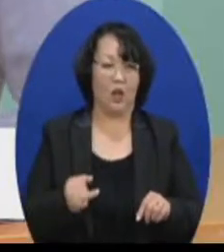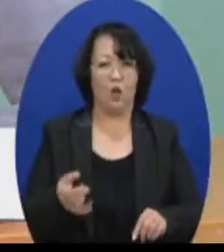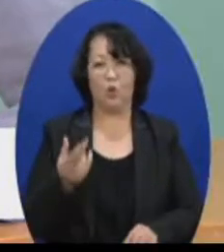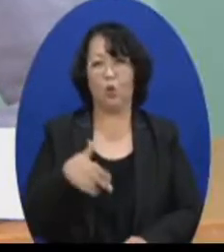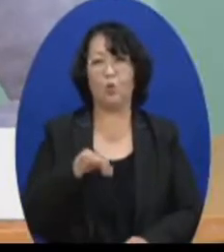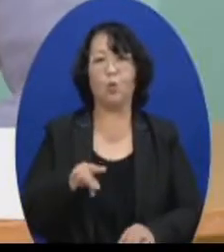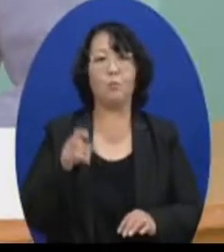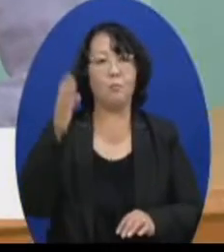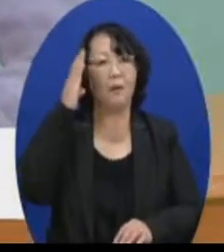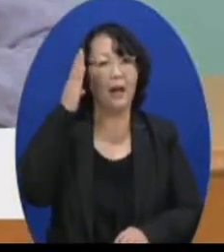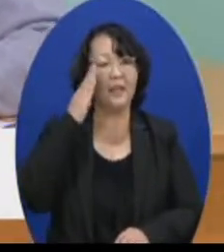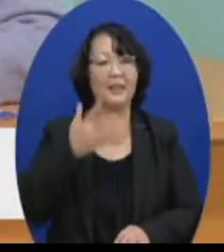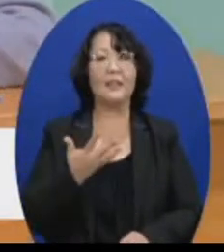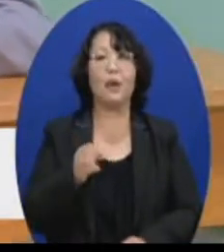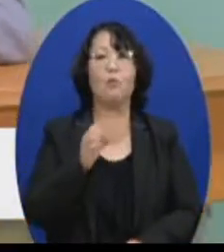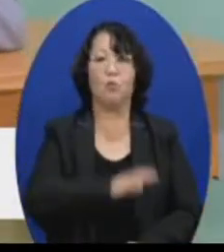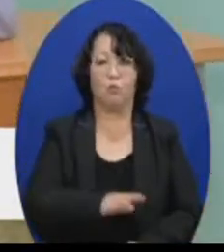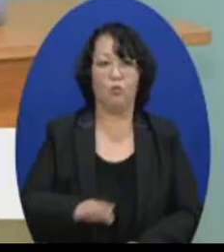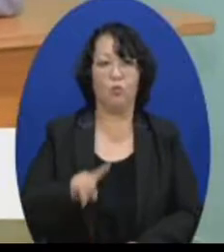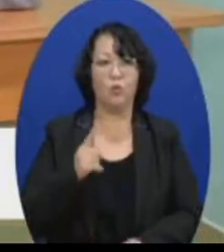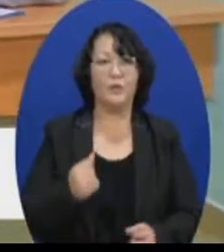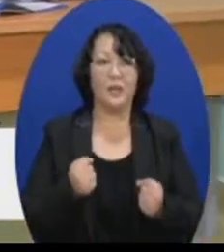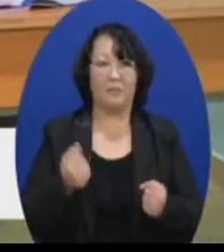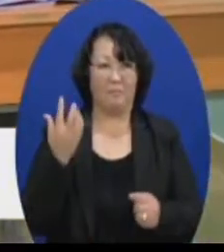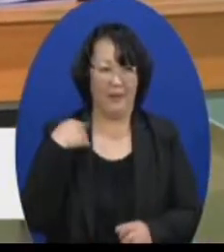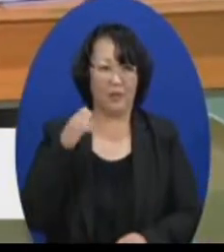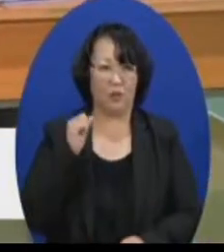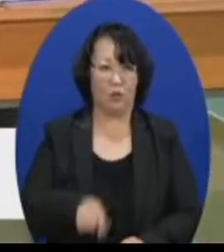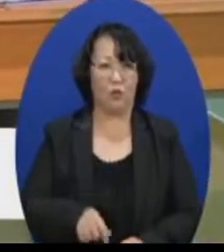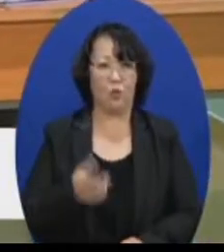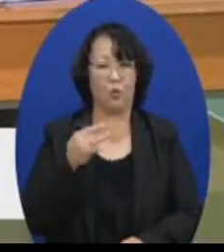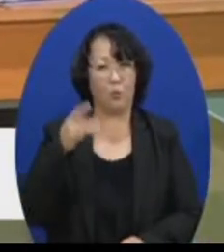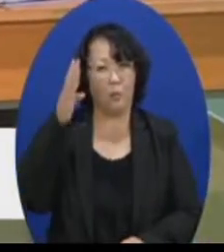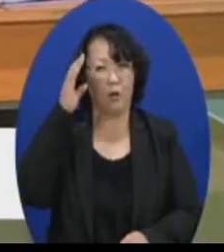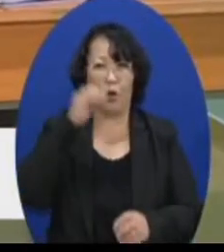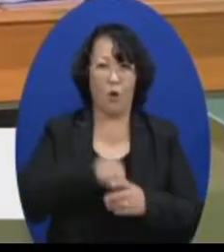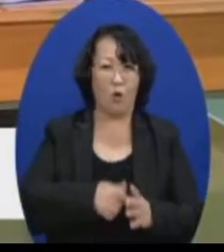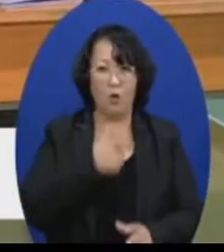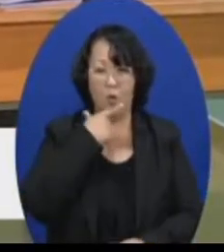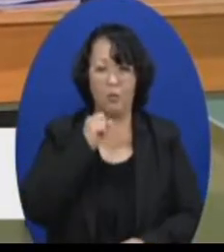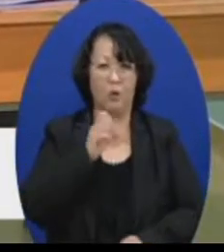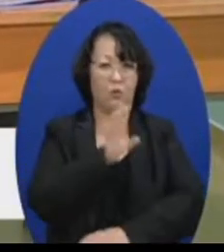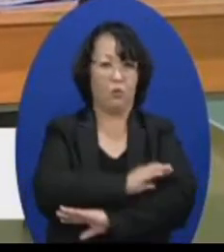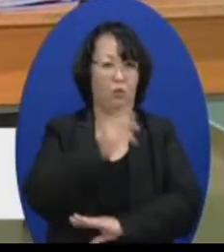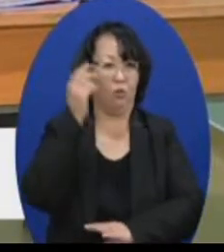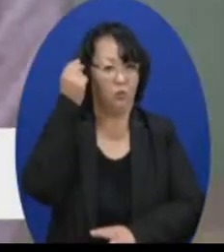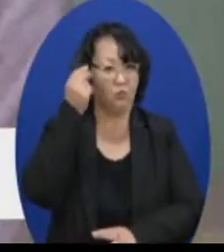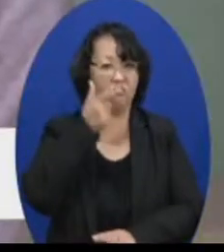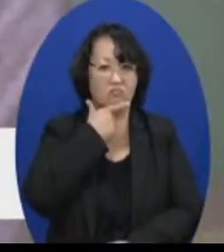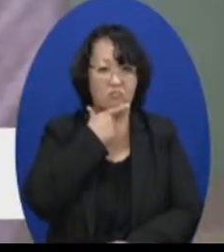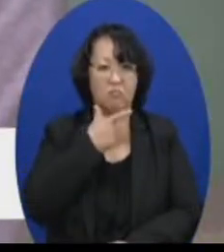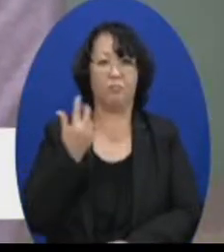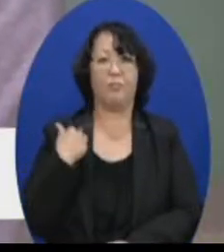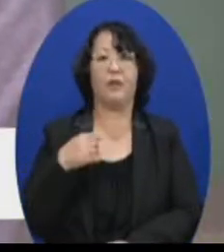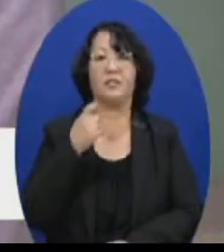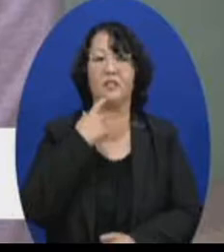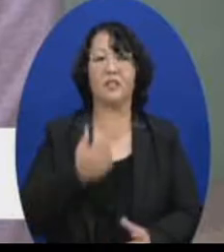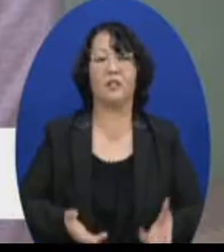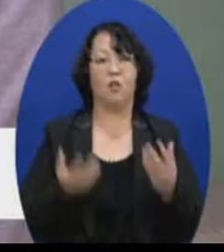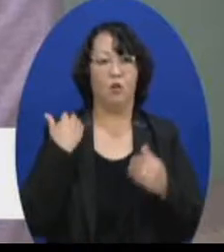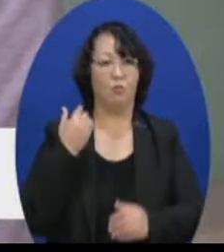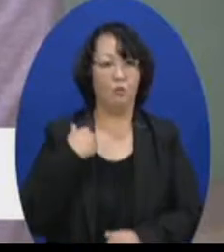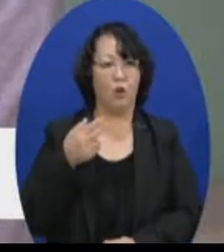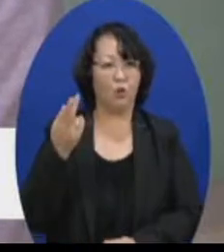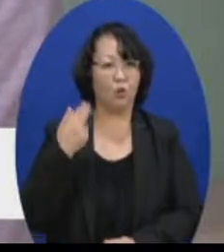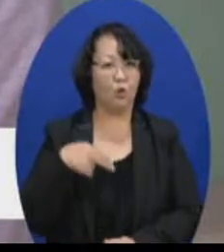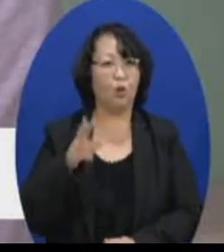авах хүчин чадалтай байсан болохоор дотор байранд амжиж ороагүй үед сургууль завсардах байдал үүсэж байсныг ярьж байна. Өмнө нь бол бид нэг дотор